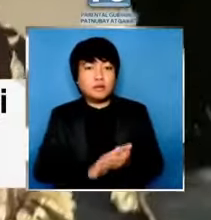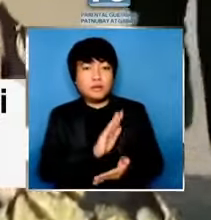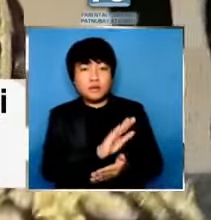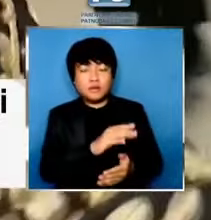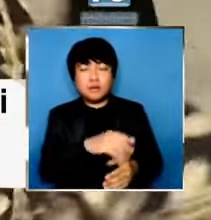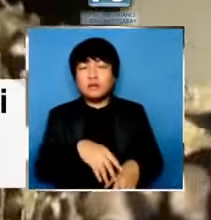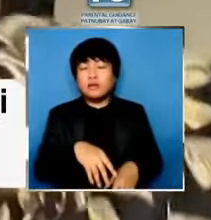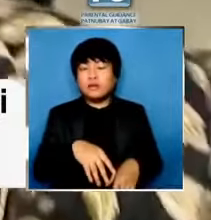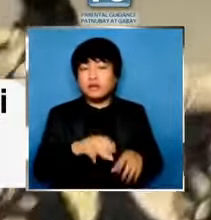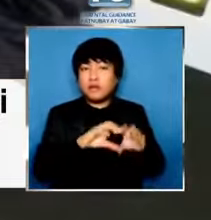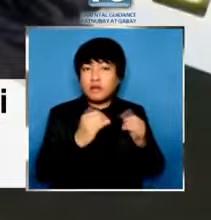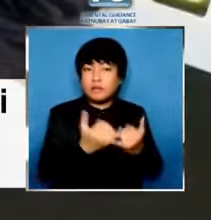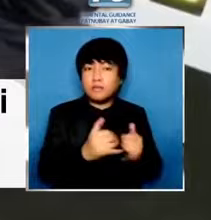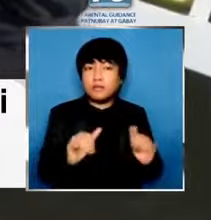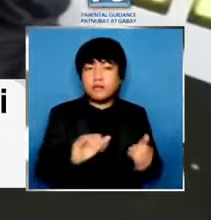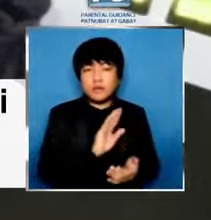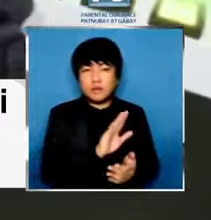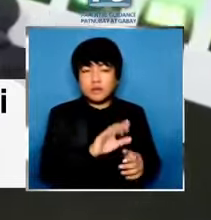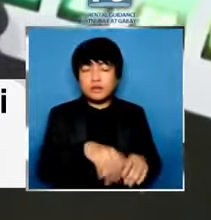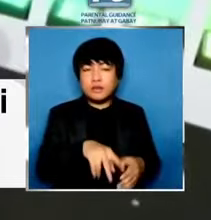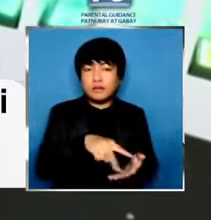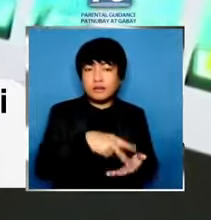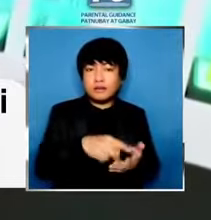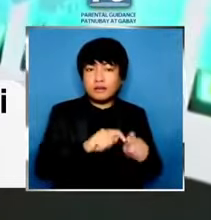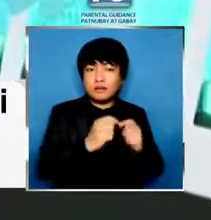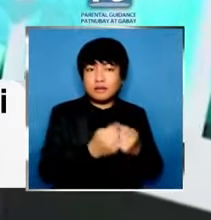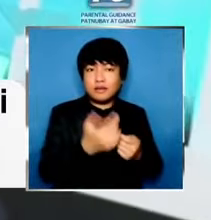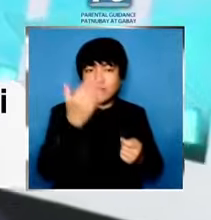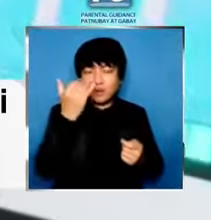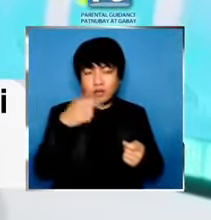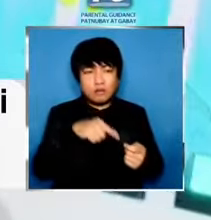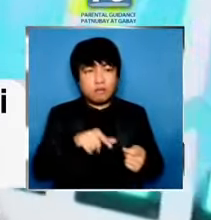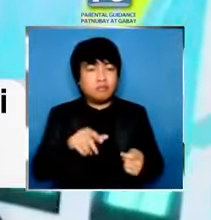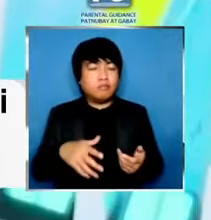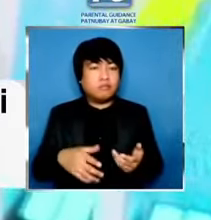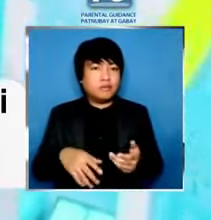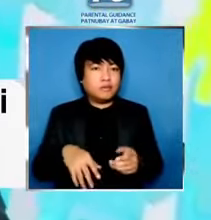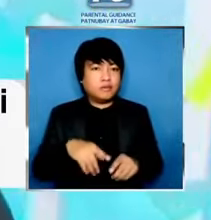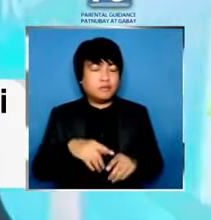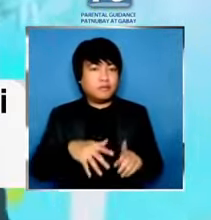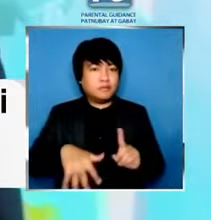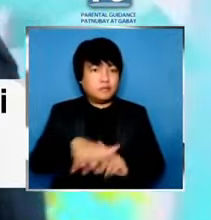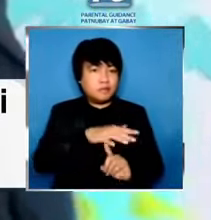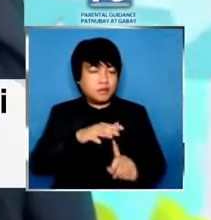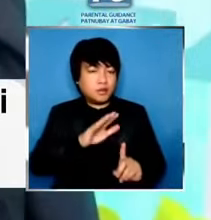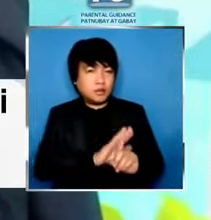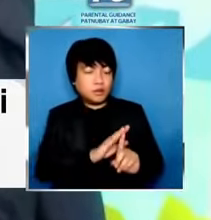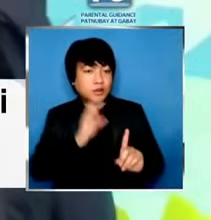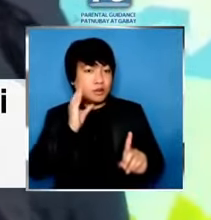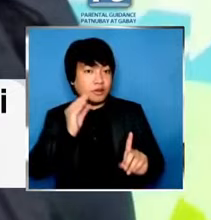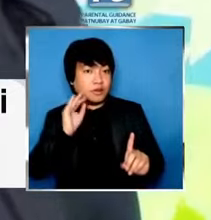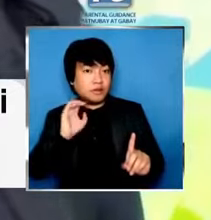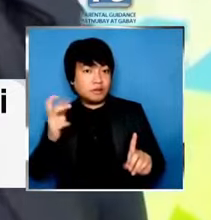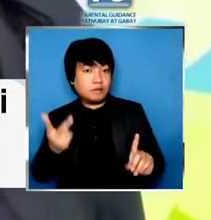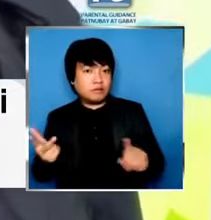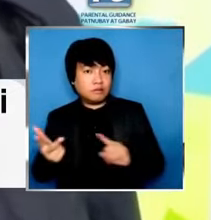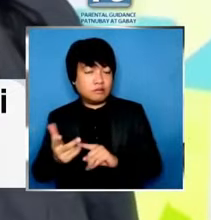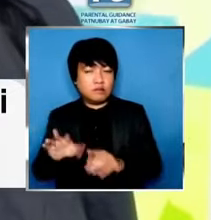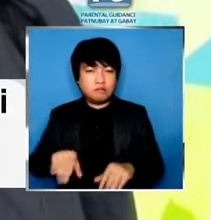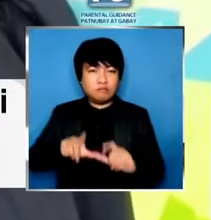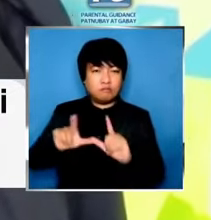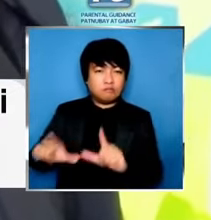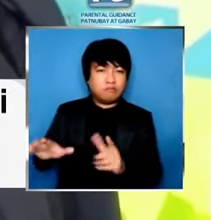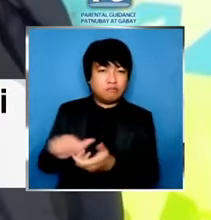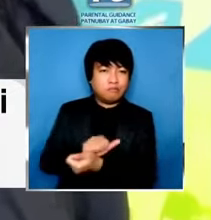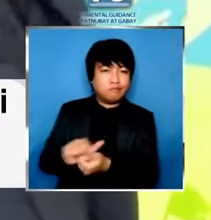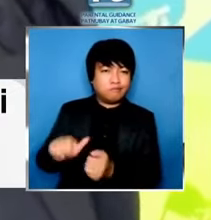captain ng kanyang dance team dahil sa umano'y hostile work environment. Nakaranas daw ang mga dating dancer ng weight shaming, sexually denigrating